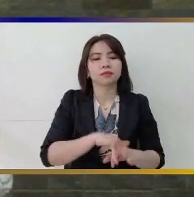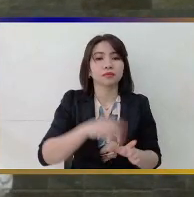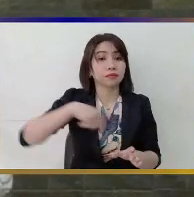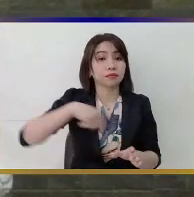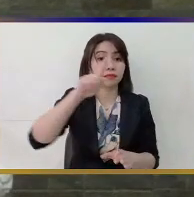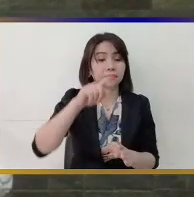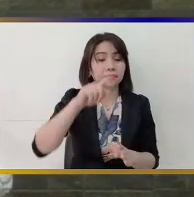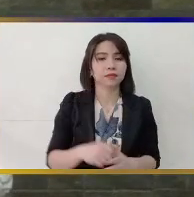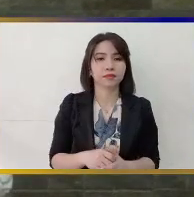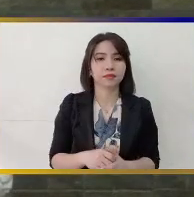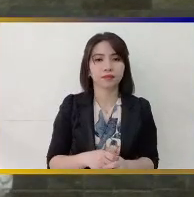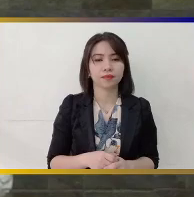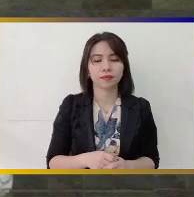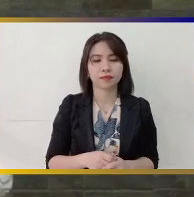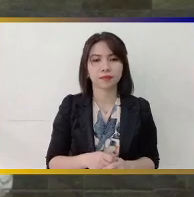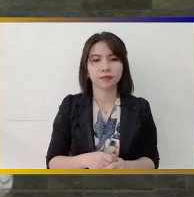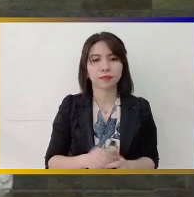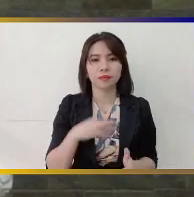Kapatid,